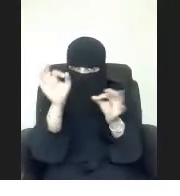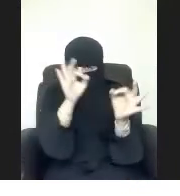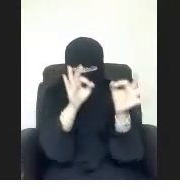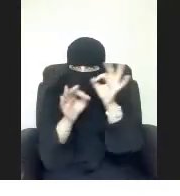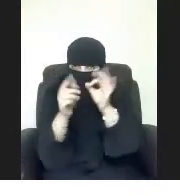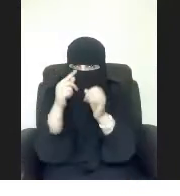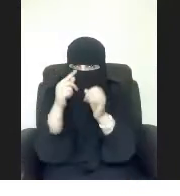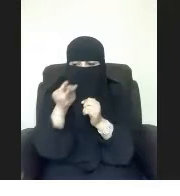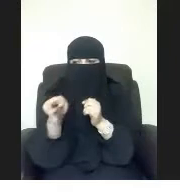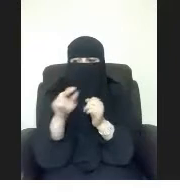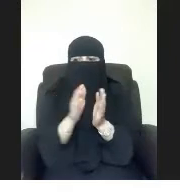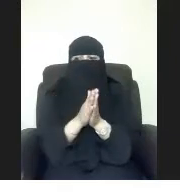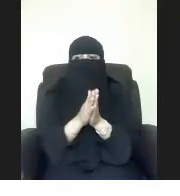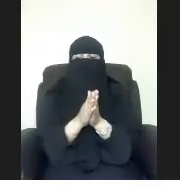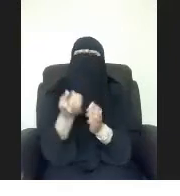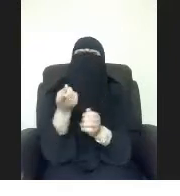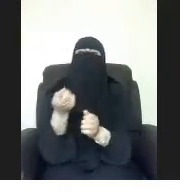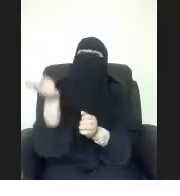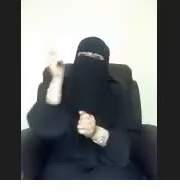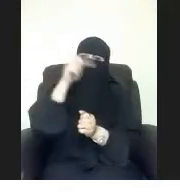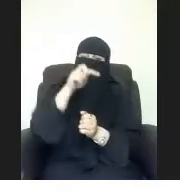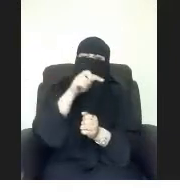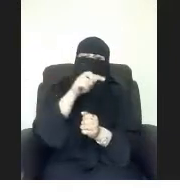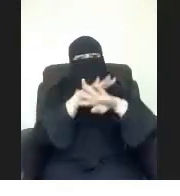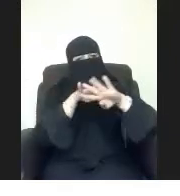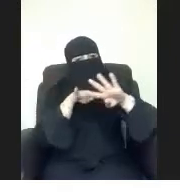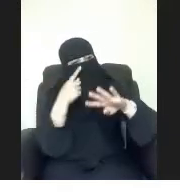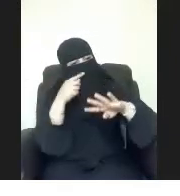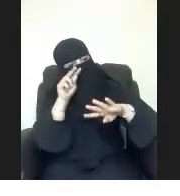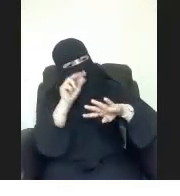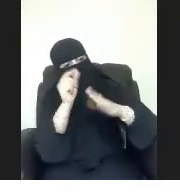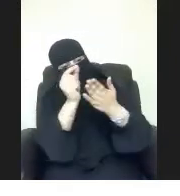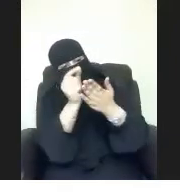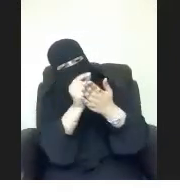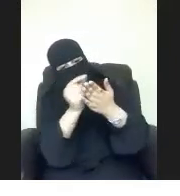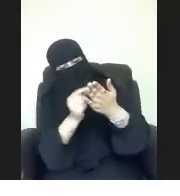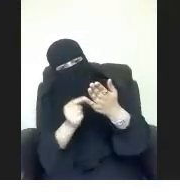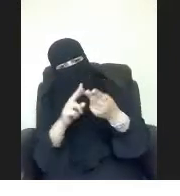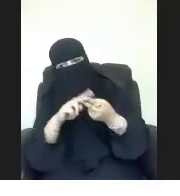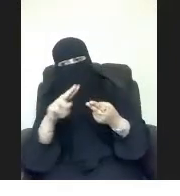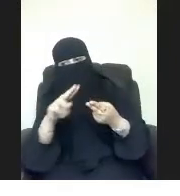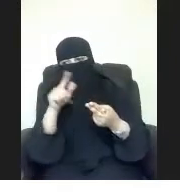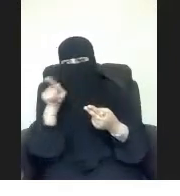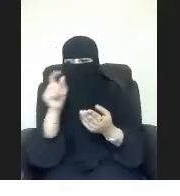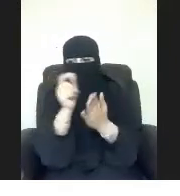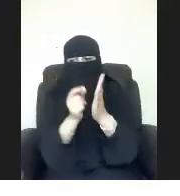الآن بعد ما نقوم بتقديم المادة العلمية